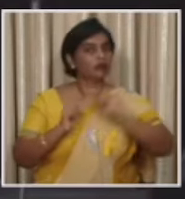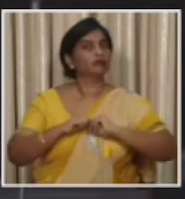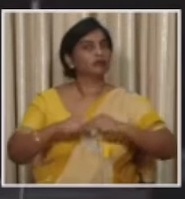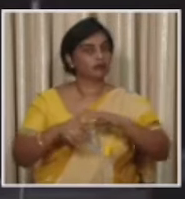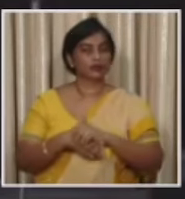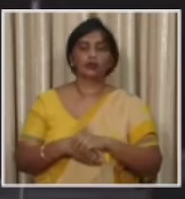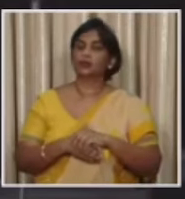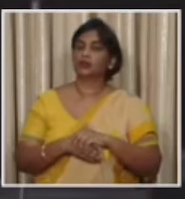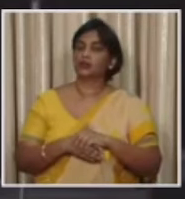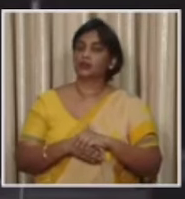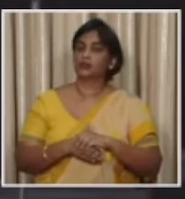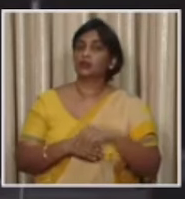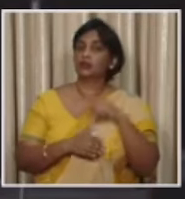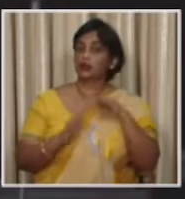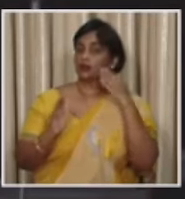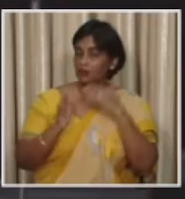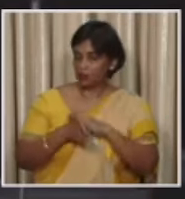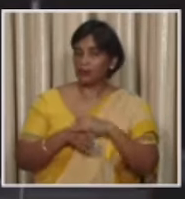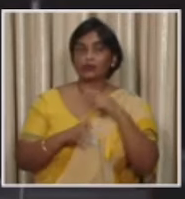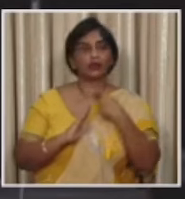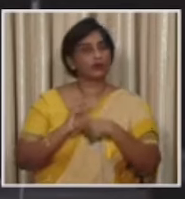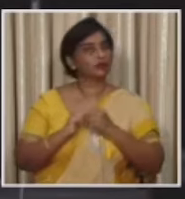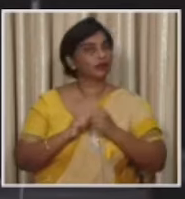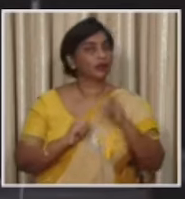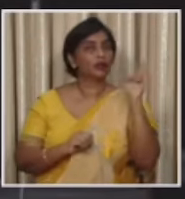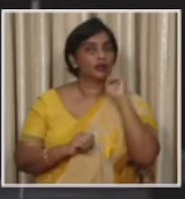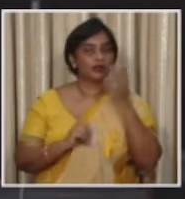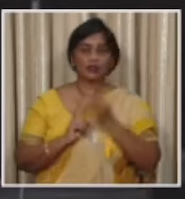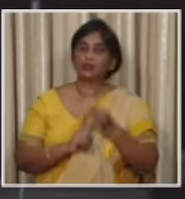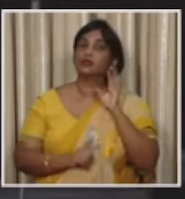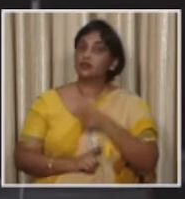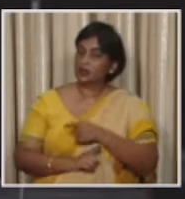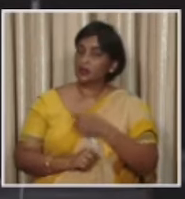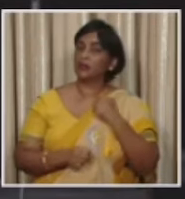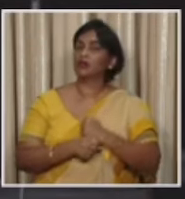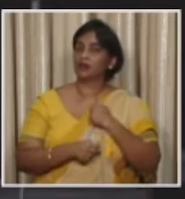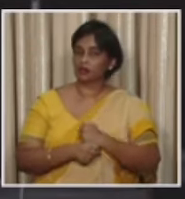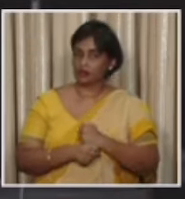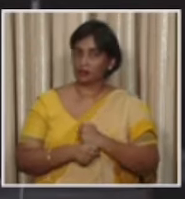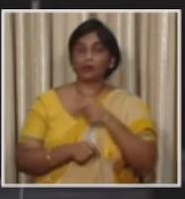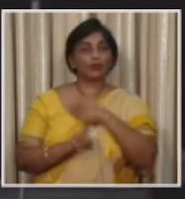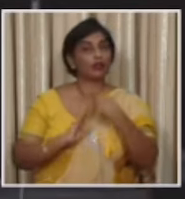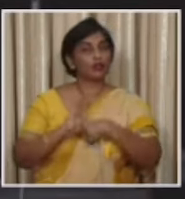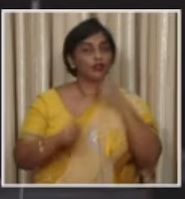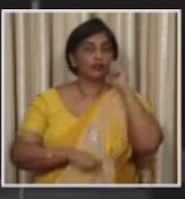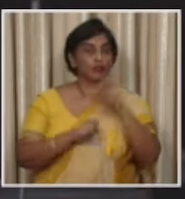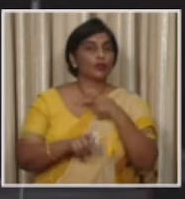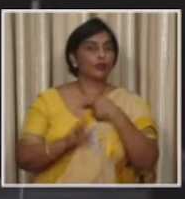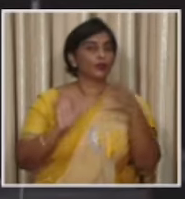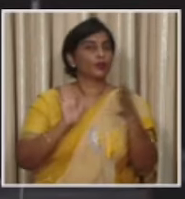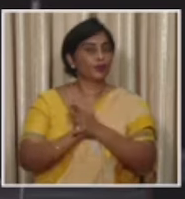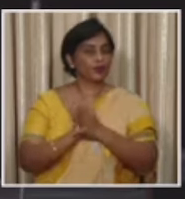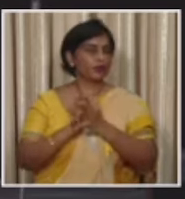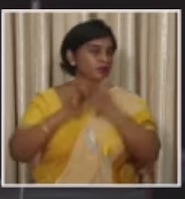කරන මෙන්න මේ තත්ත්වයට මේ රට ගේන්න රනිල් වික්‍රමසිංහ ජනාධිපතිතුමා සහ රජය මේ රටේ මහජනතාවත් එකතු